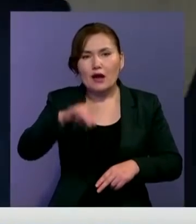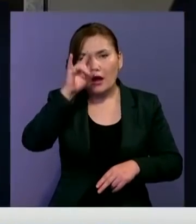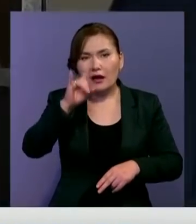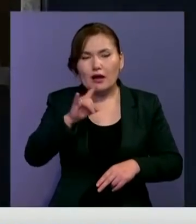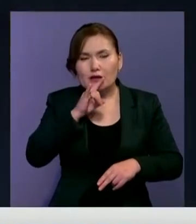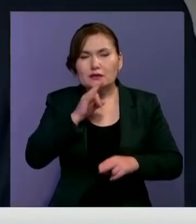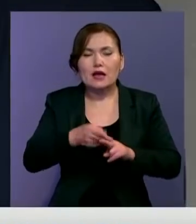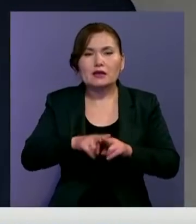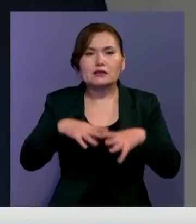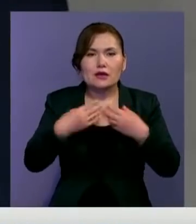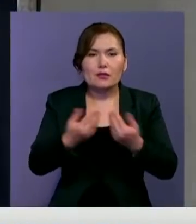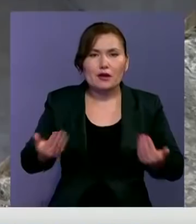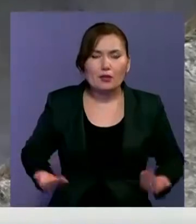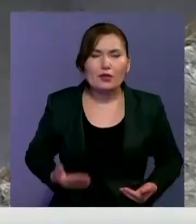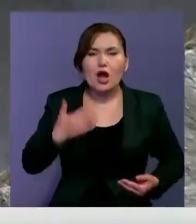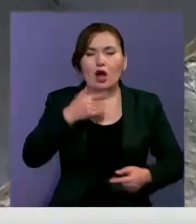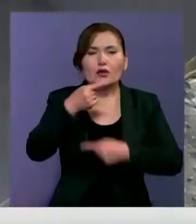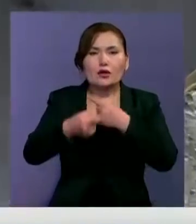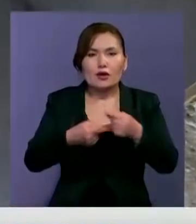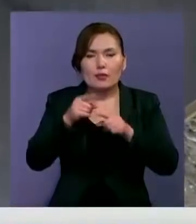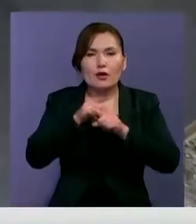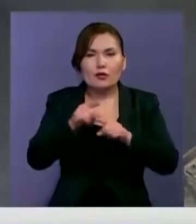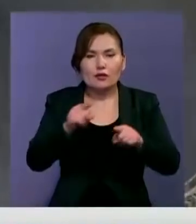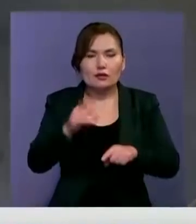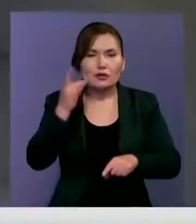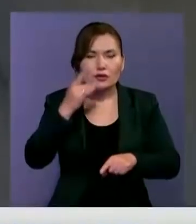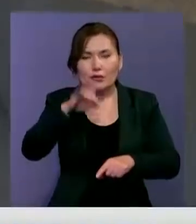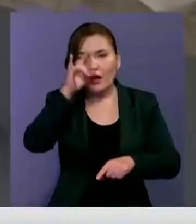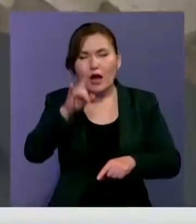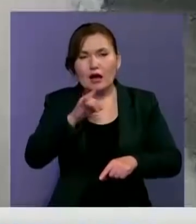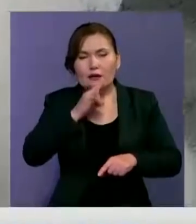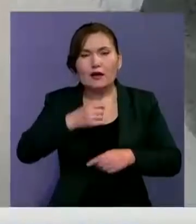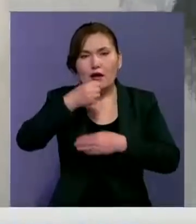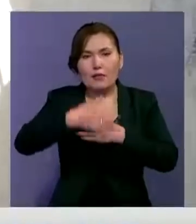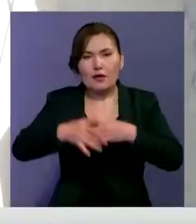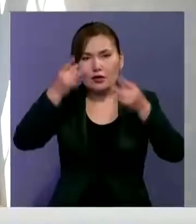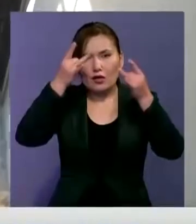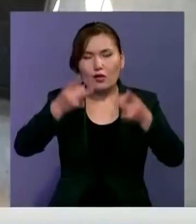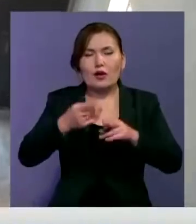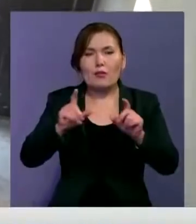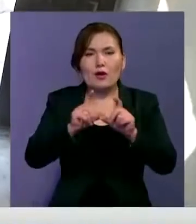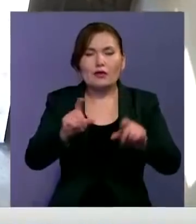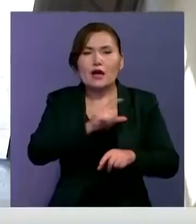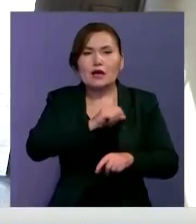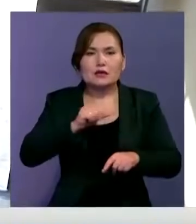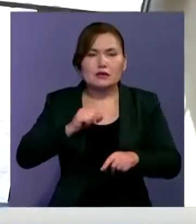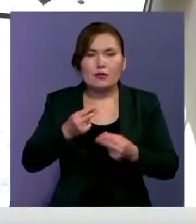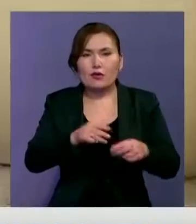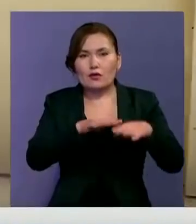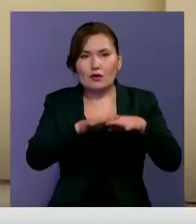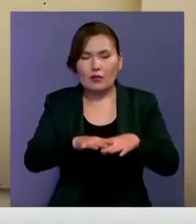жүрсе де ұлттық мәдениетіміз бен салт-дәстүрімізді дәріптеуді мақсат еткен қазақ мәдени орталығының ғимаратын өз қаржысына тұрғызып